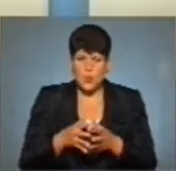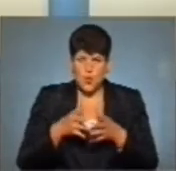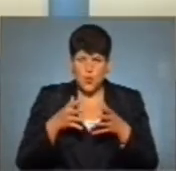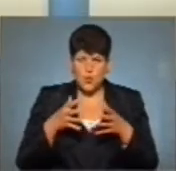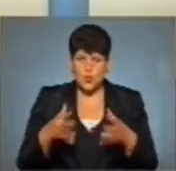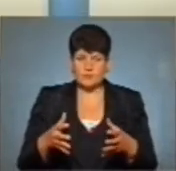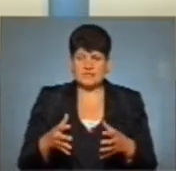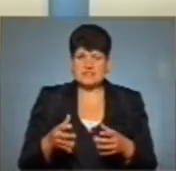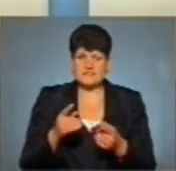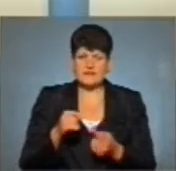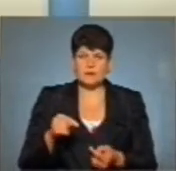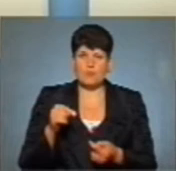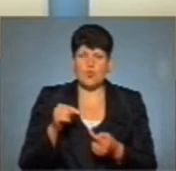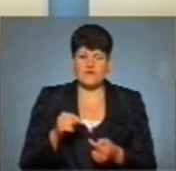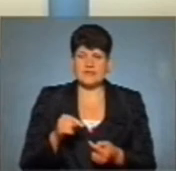з відповідним,